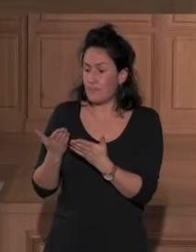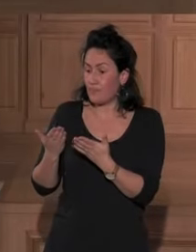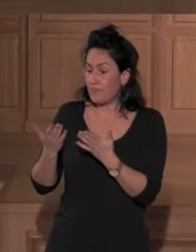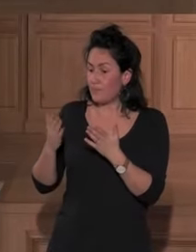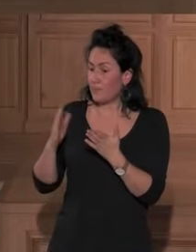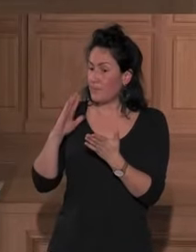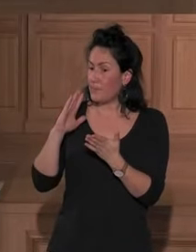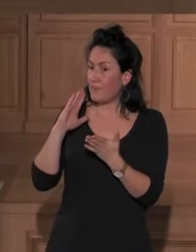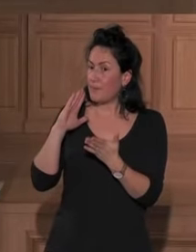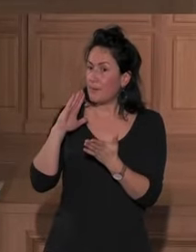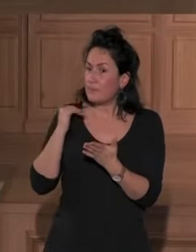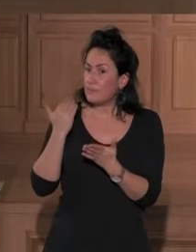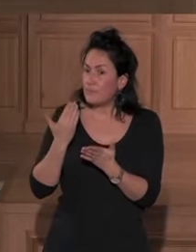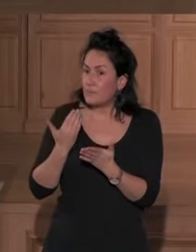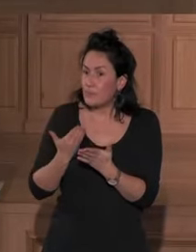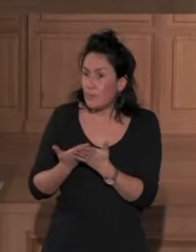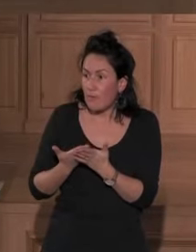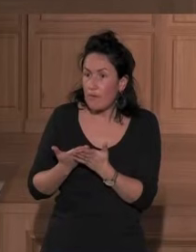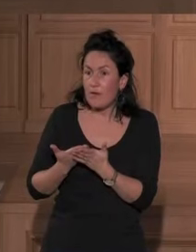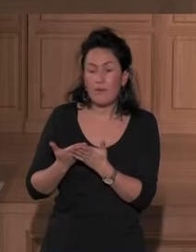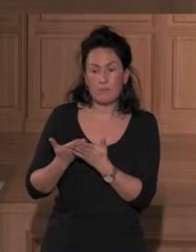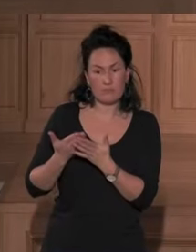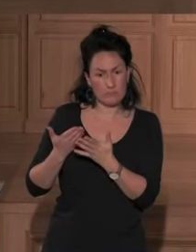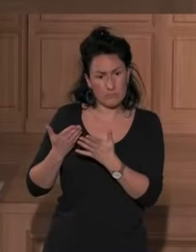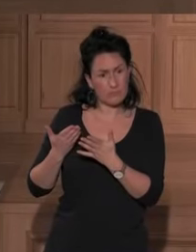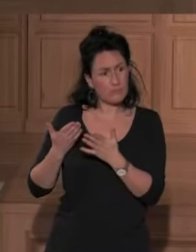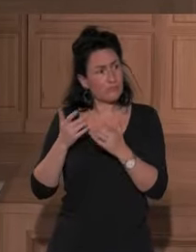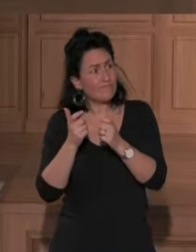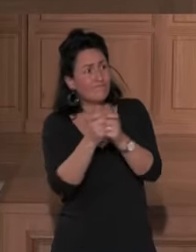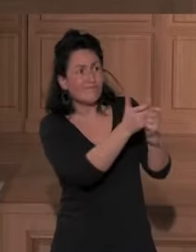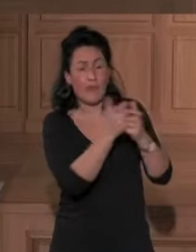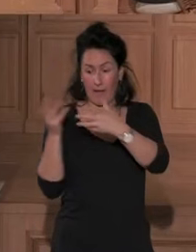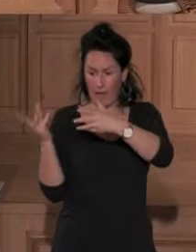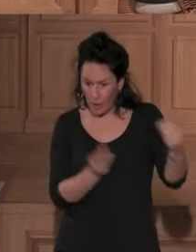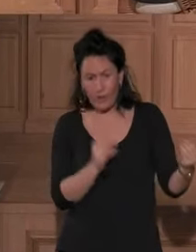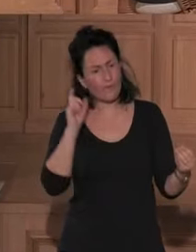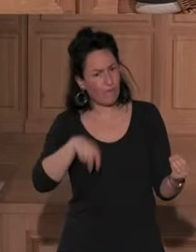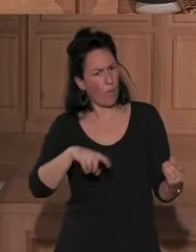d'accueil ont besoin aussi de comprendre et de connaître.